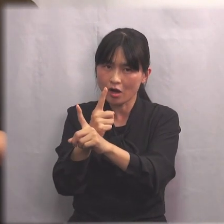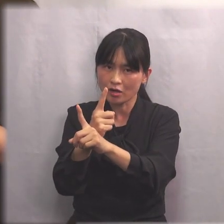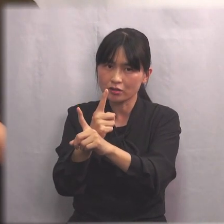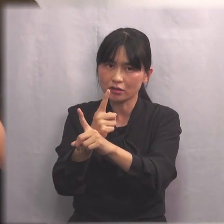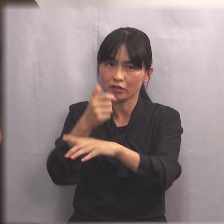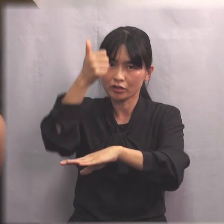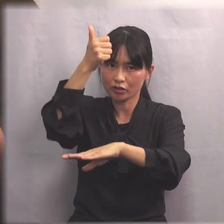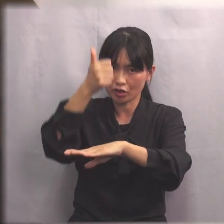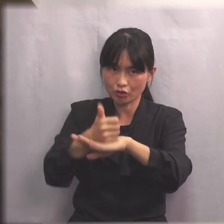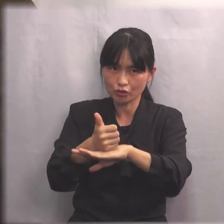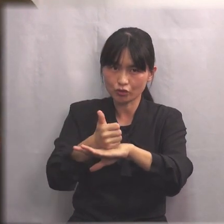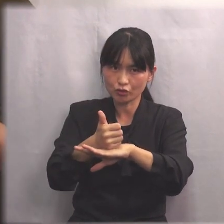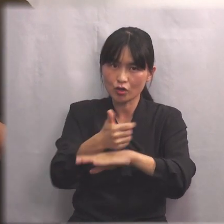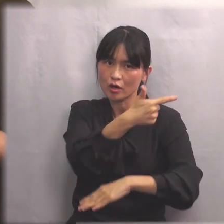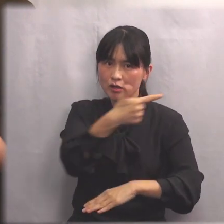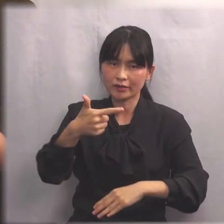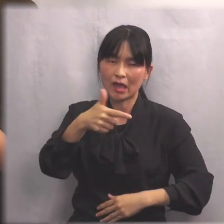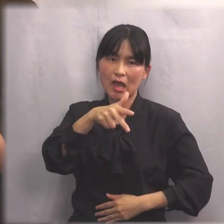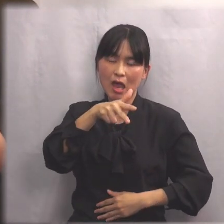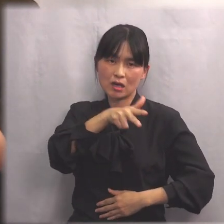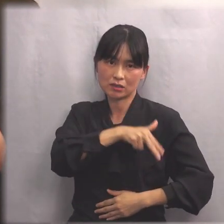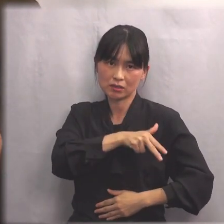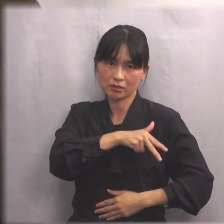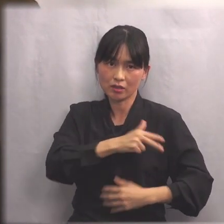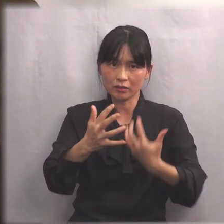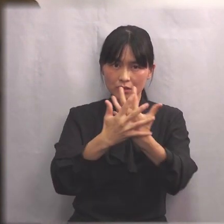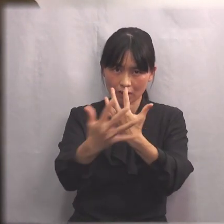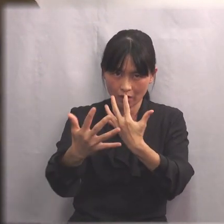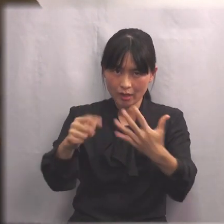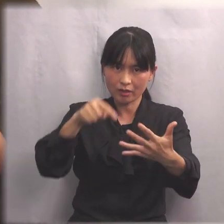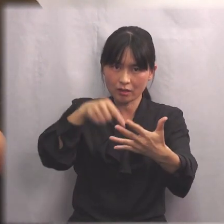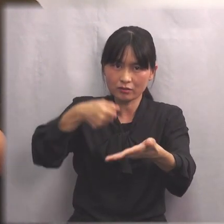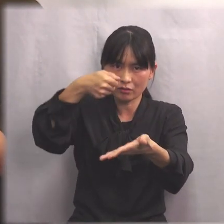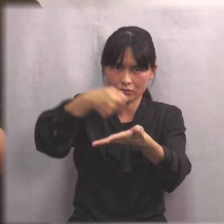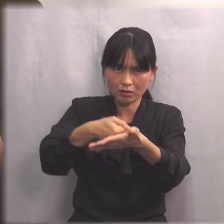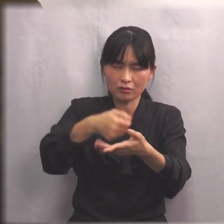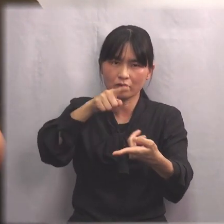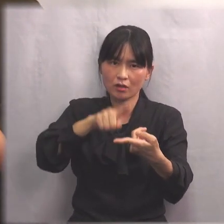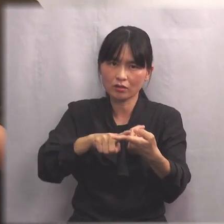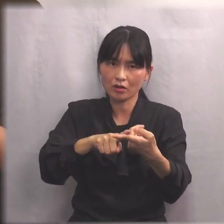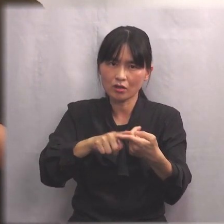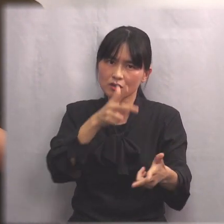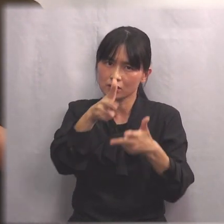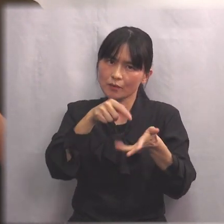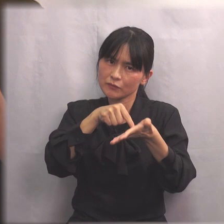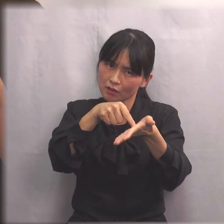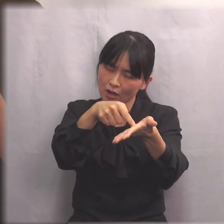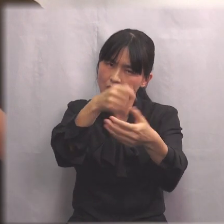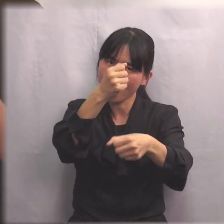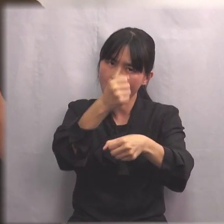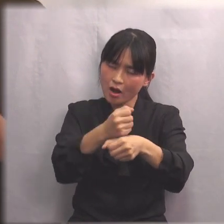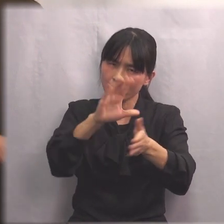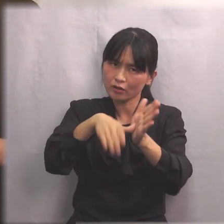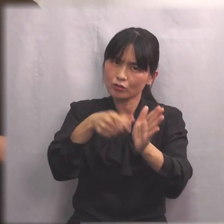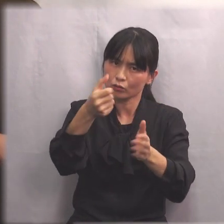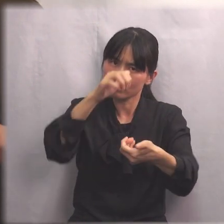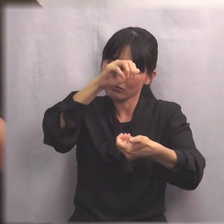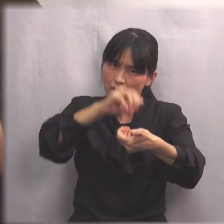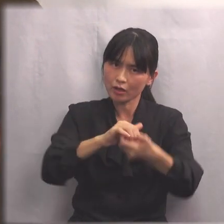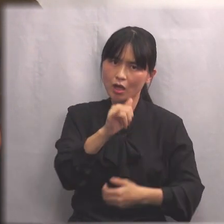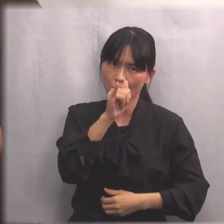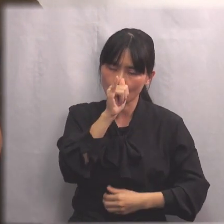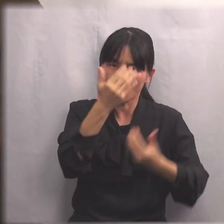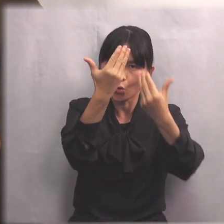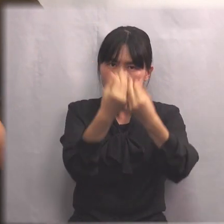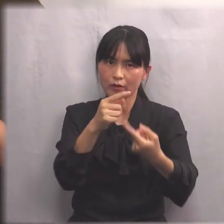결과 이 대의원 대회에서 1년에 한 번 그것들을 의결하는 것은 실질적으로 체계적으로 사업을 진행해 나가는 부분에 있어서